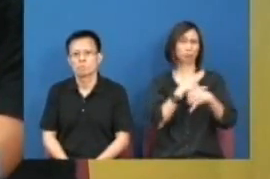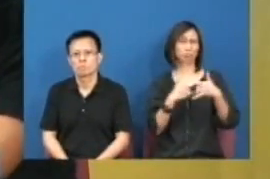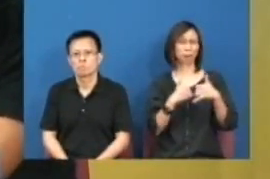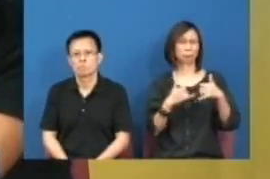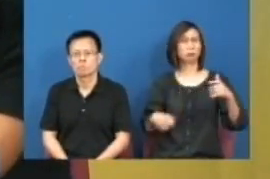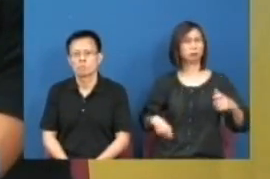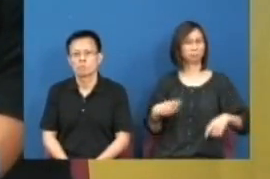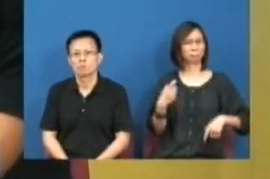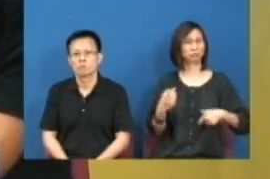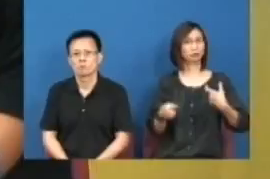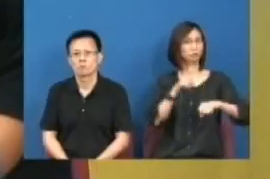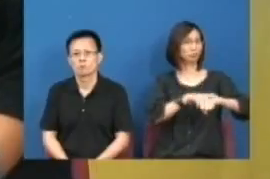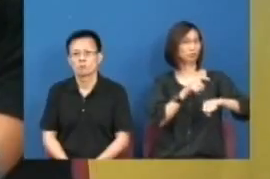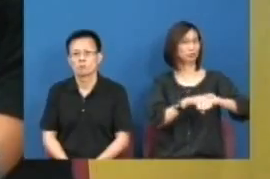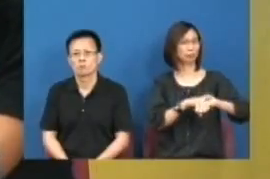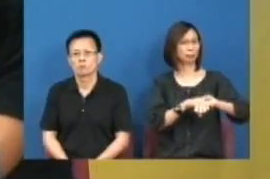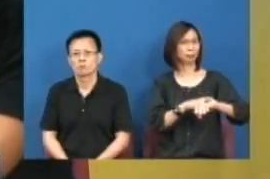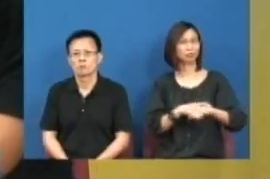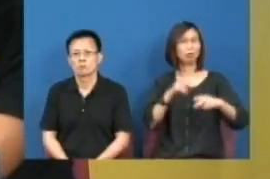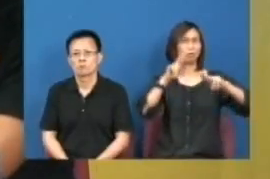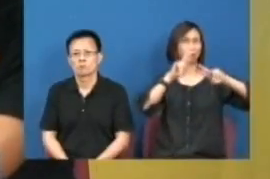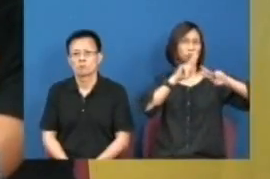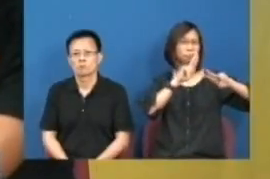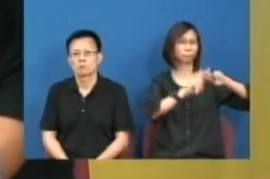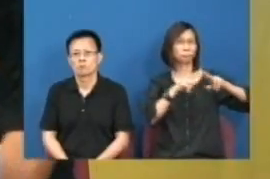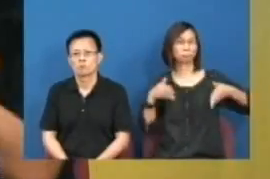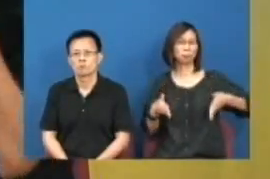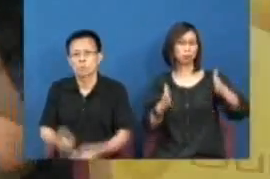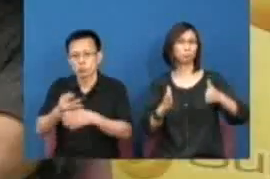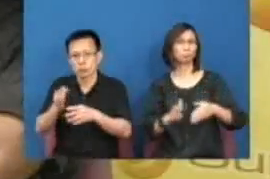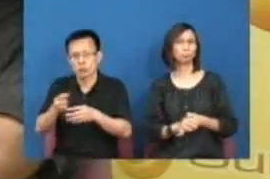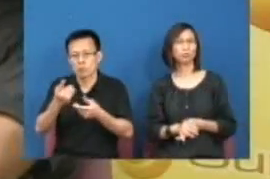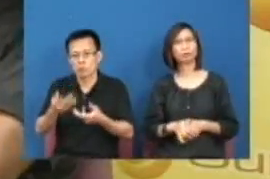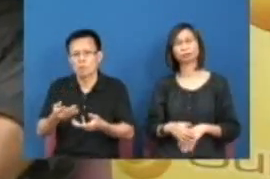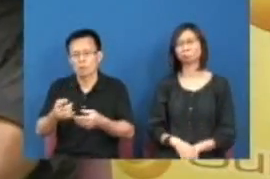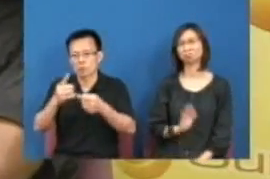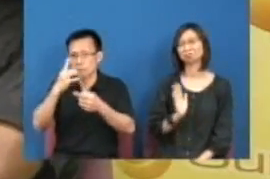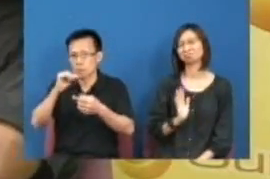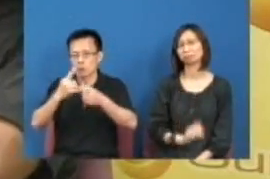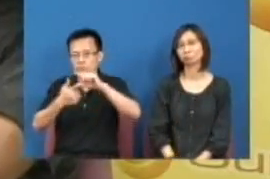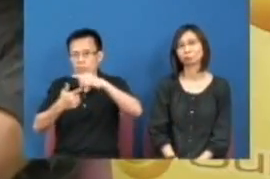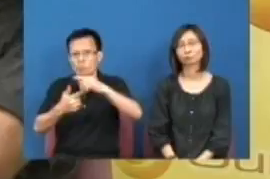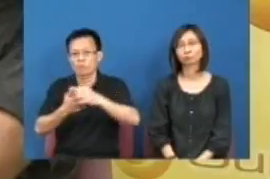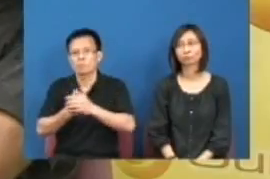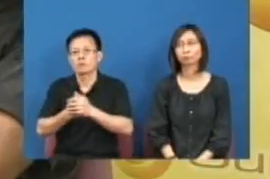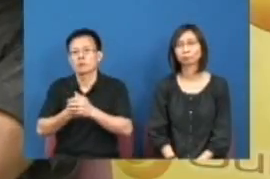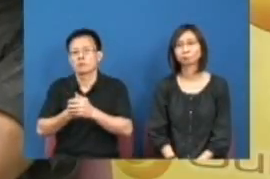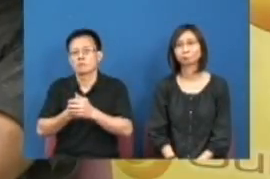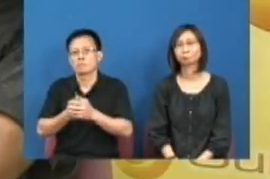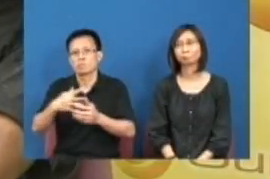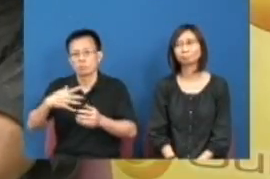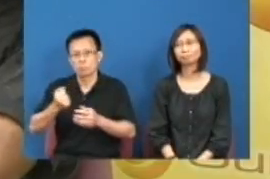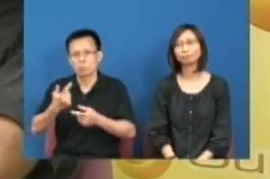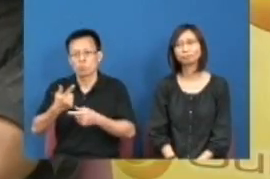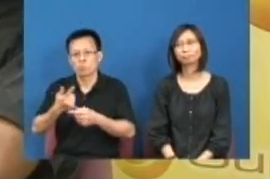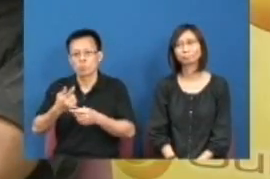即係我絕對唔會覺得係示威者阻。 咁所以而家佢咪用咗個新方法咯？而家香港就係用咗呢個大陸